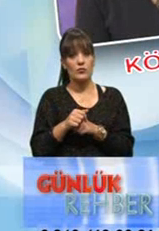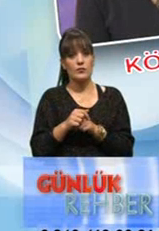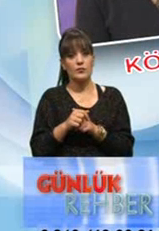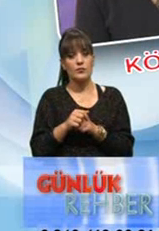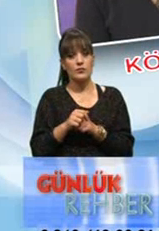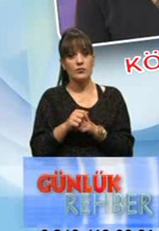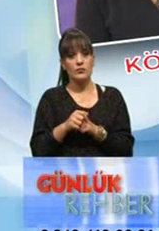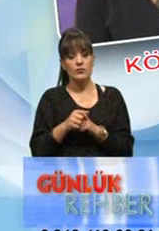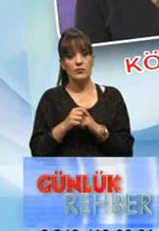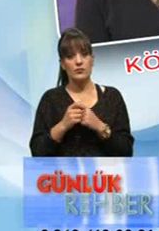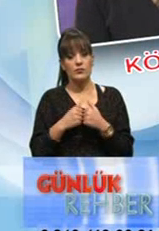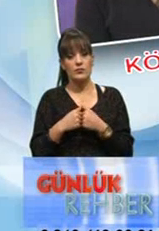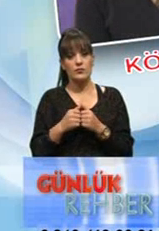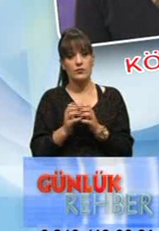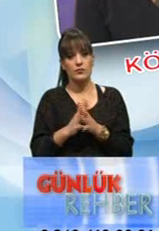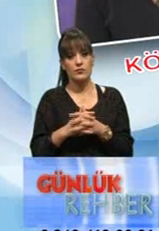Buyurun.